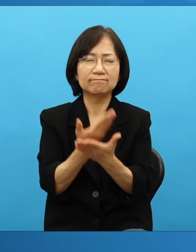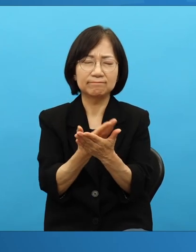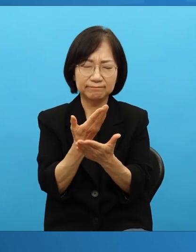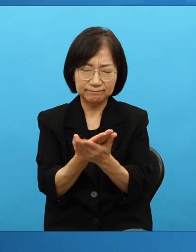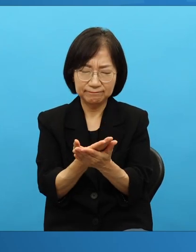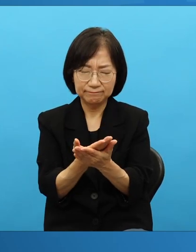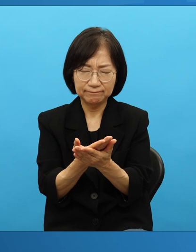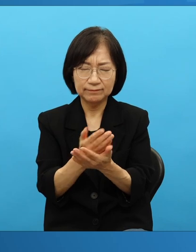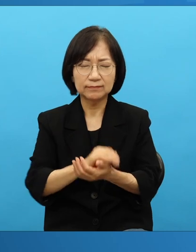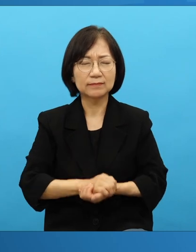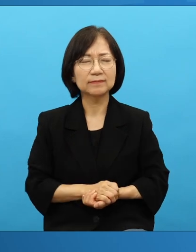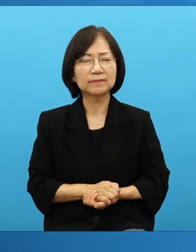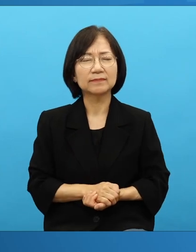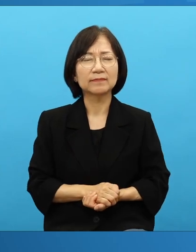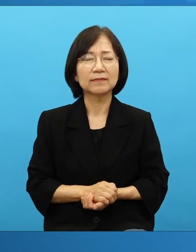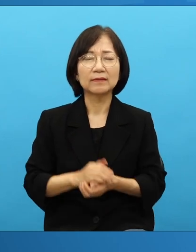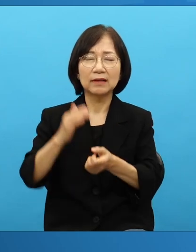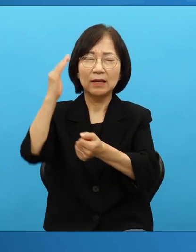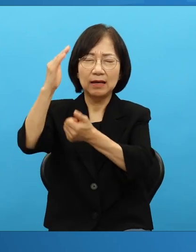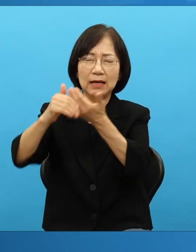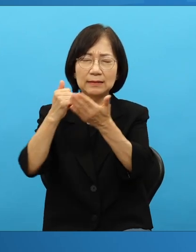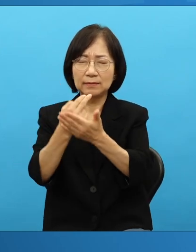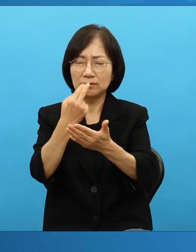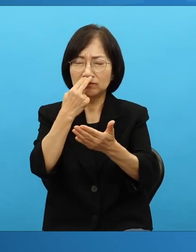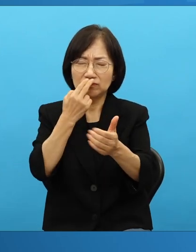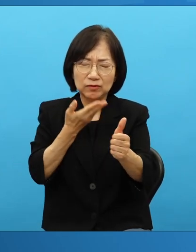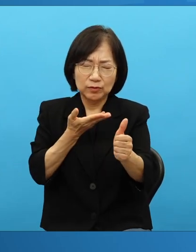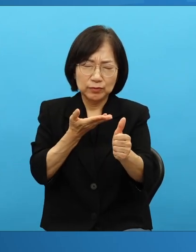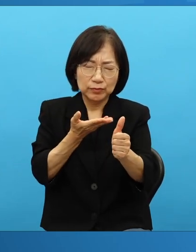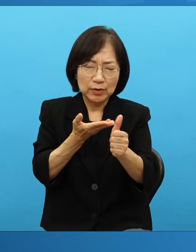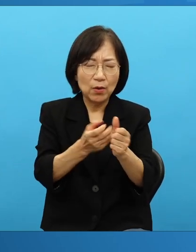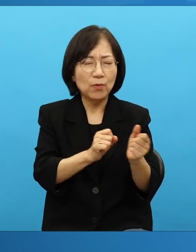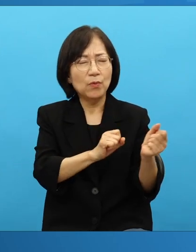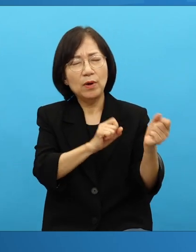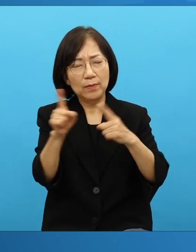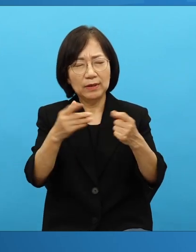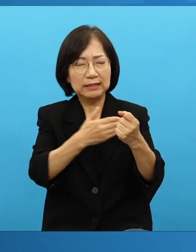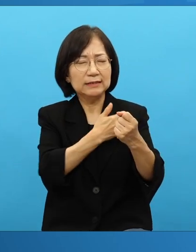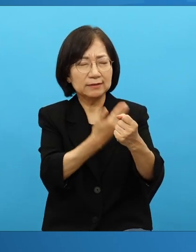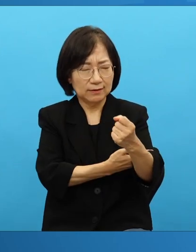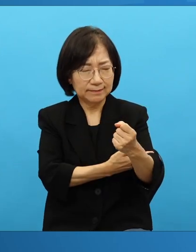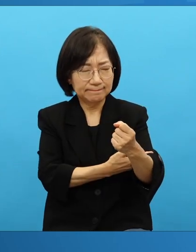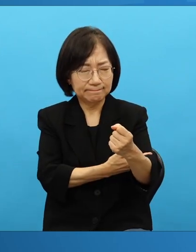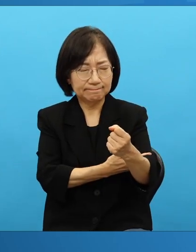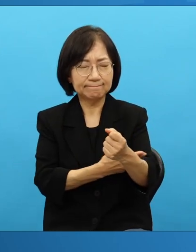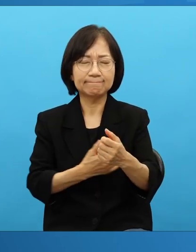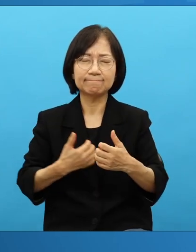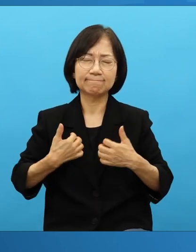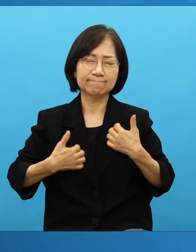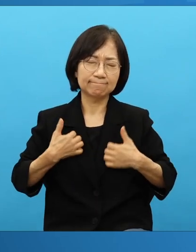请赐我们能够恢复神形象的生命吧。 하나님의 생기를 회복하는 능력을 누리게 해 주옵소서.